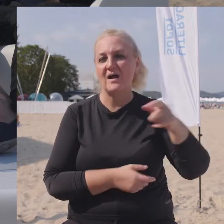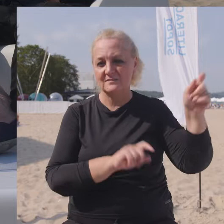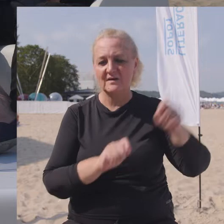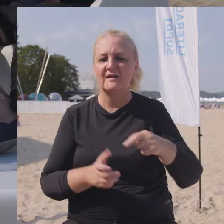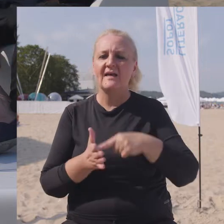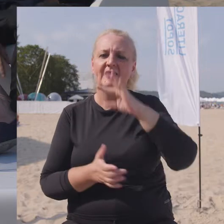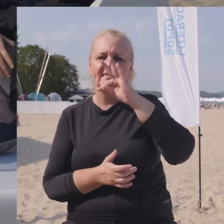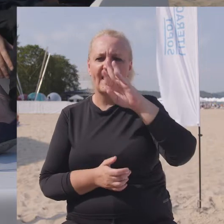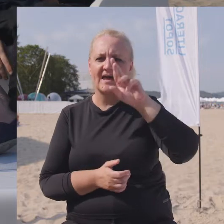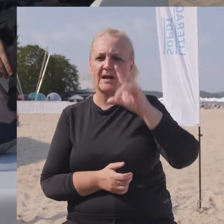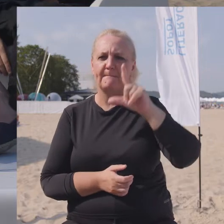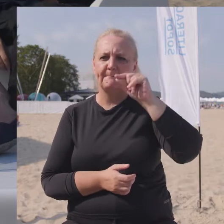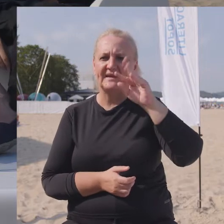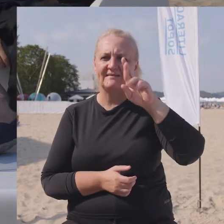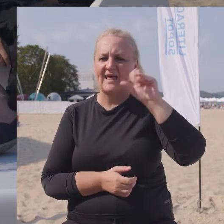Tori Peters,